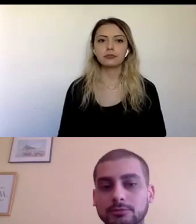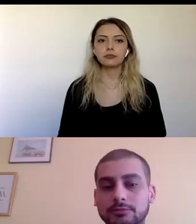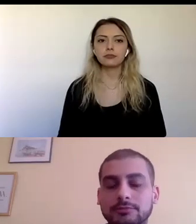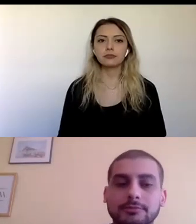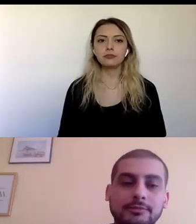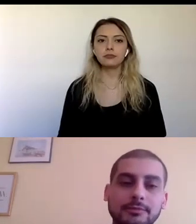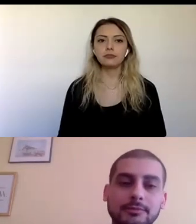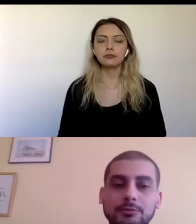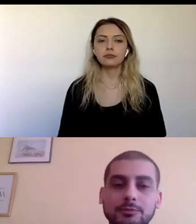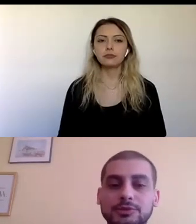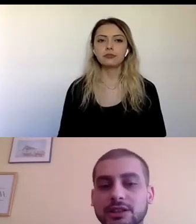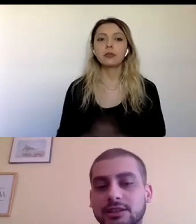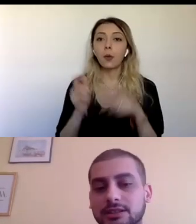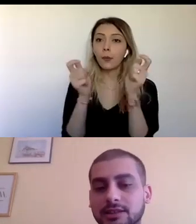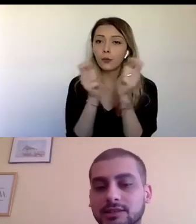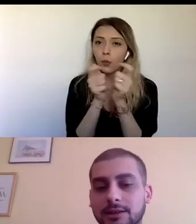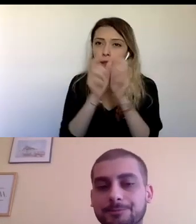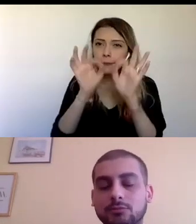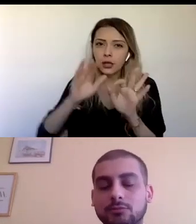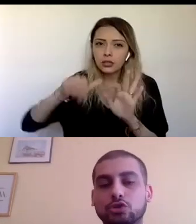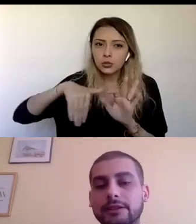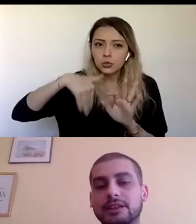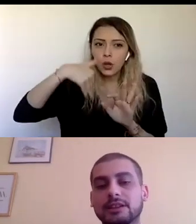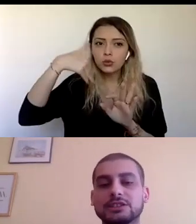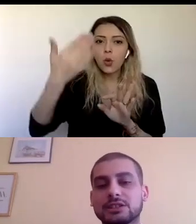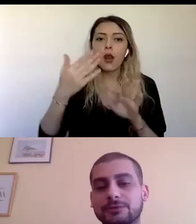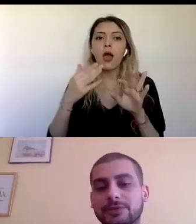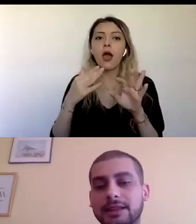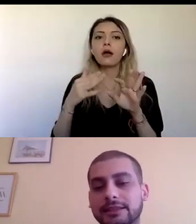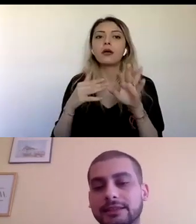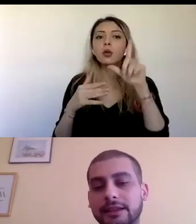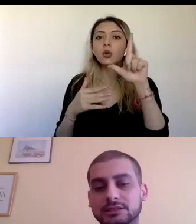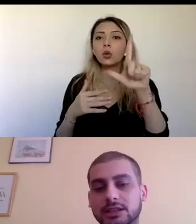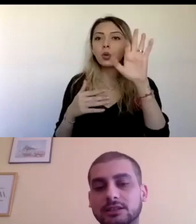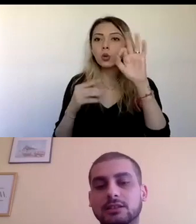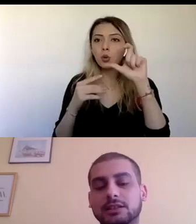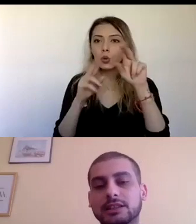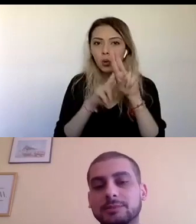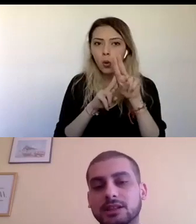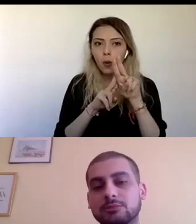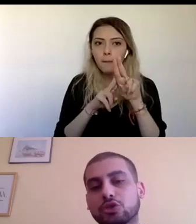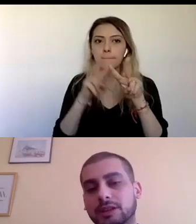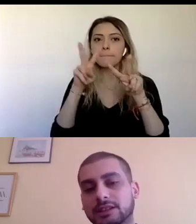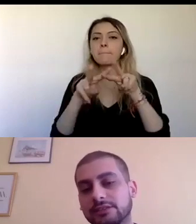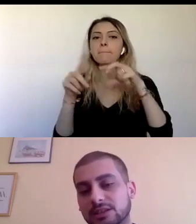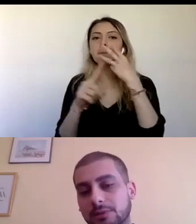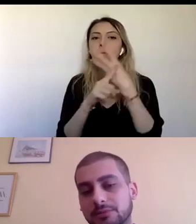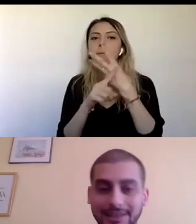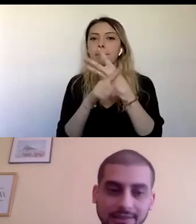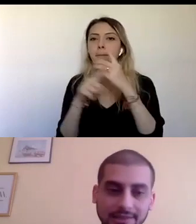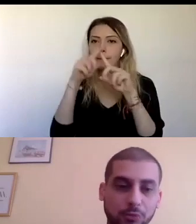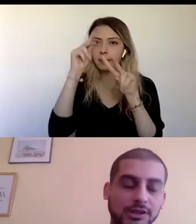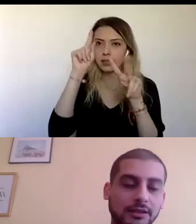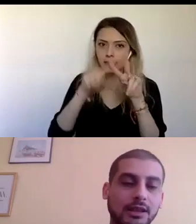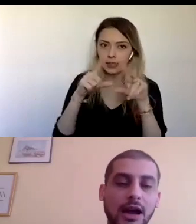Lockroom seçeneğine tıklarsanız da bu sefer şifreyi bilenler dışında kimse bu toplantıya giriş yapamayacak.